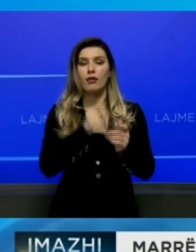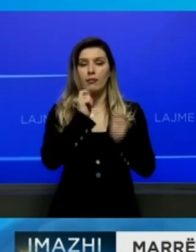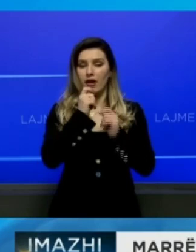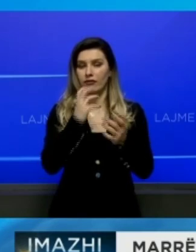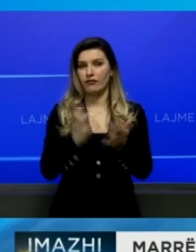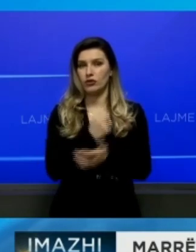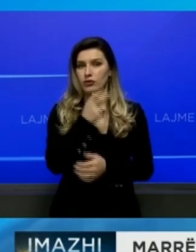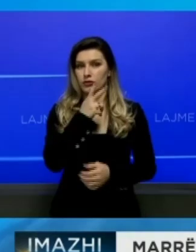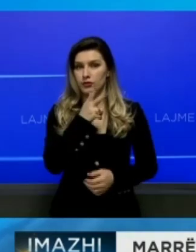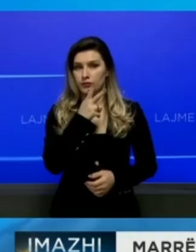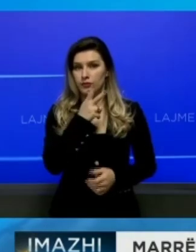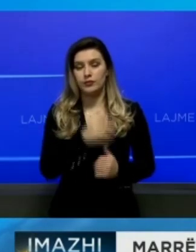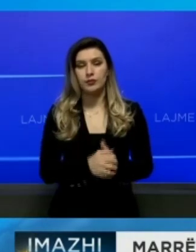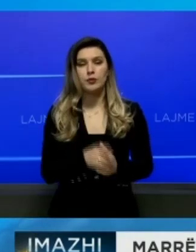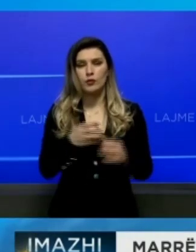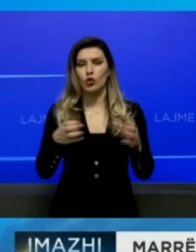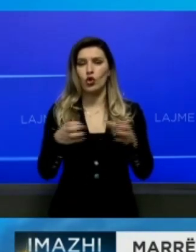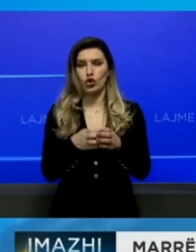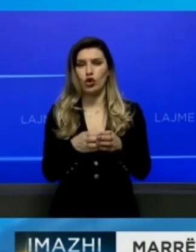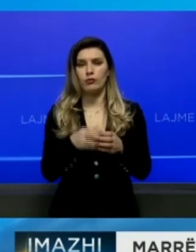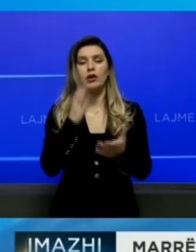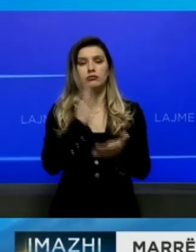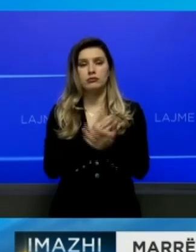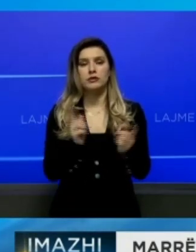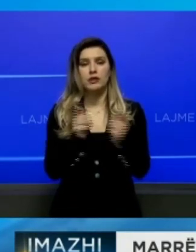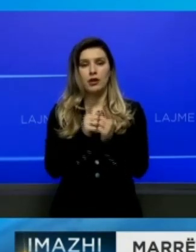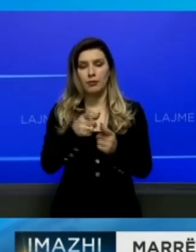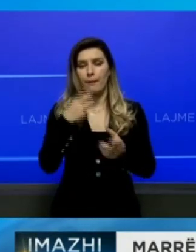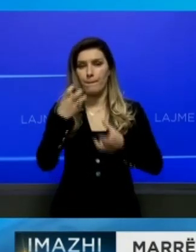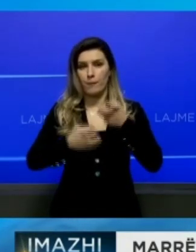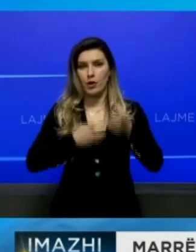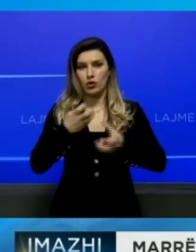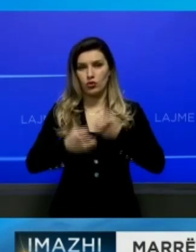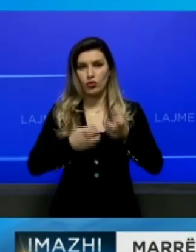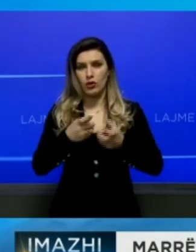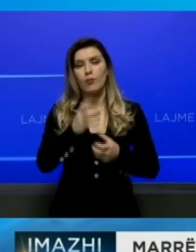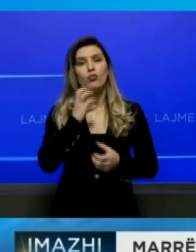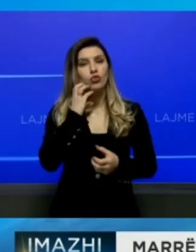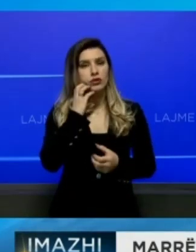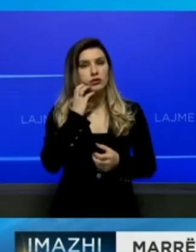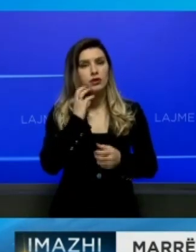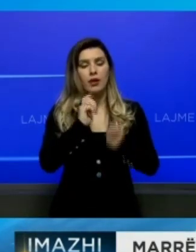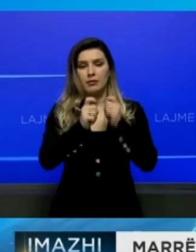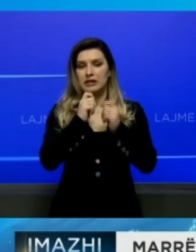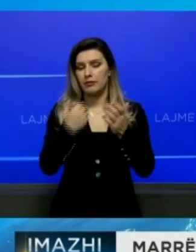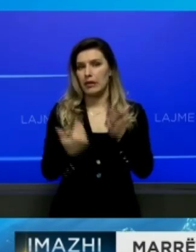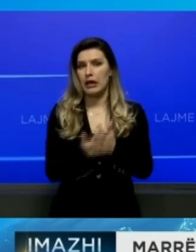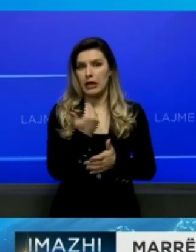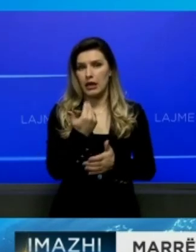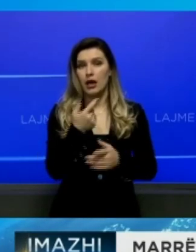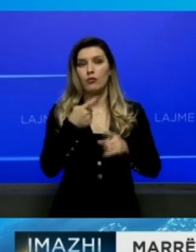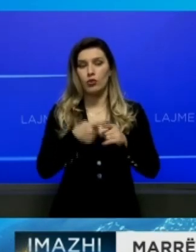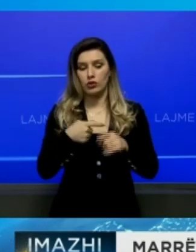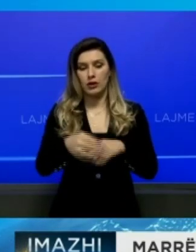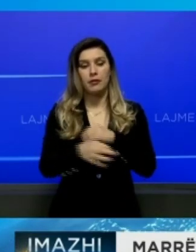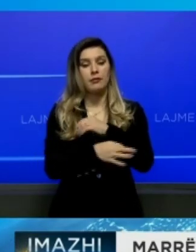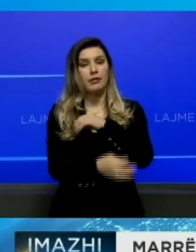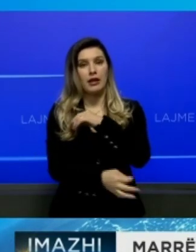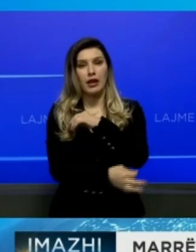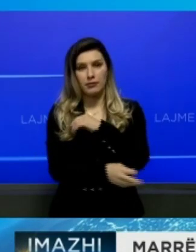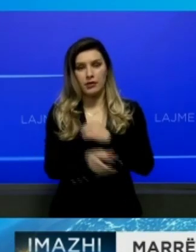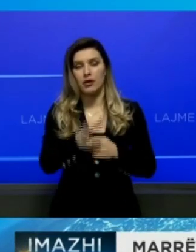marrëveshje. Grupet punuese janë takuar të mërkurën në Bruksel në rundin e ri të bisedimeve, ndërsa të premten do të mbahet takimi